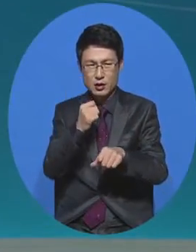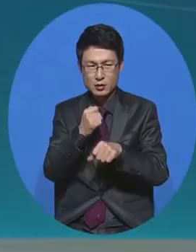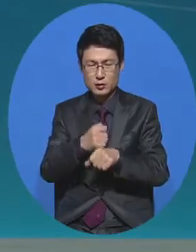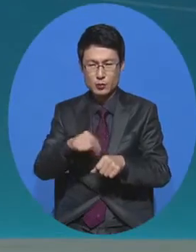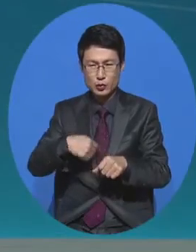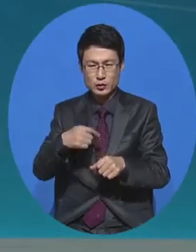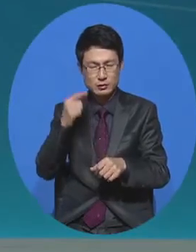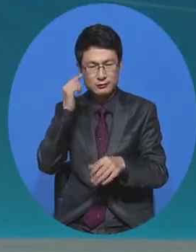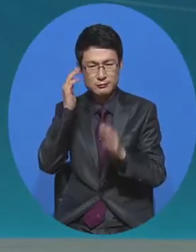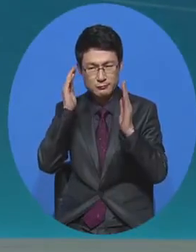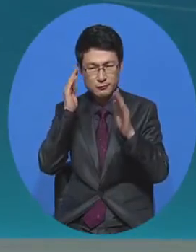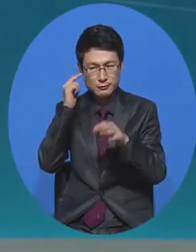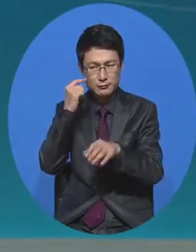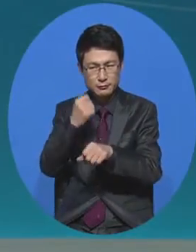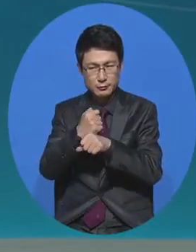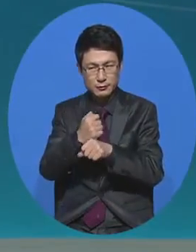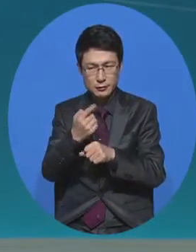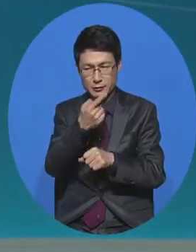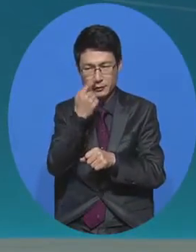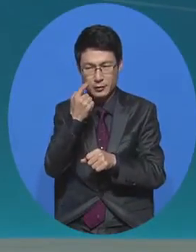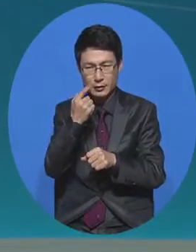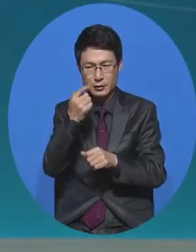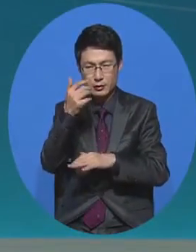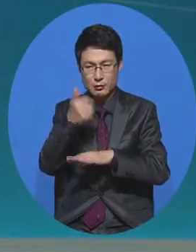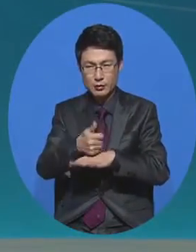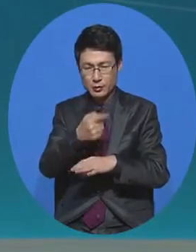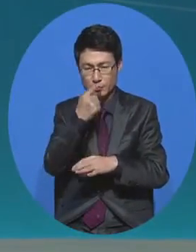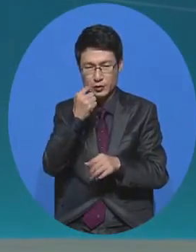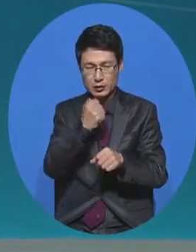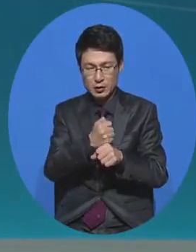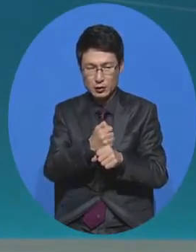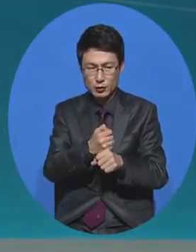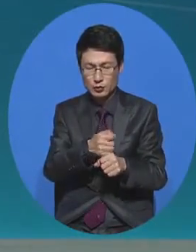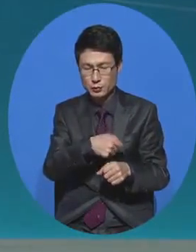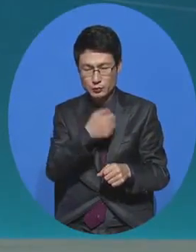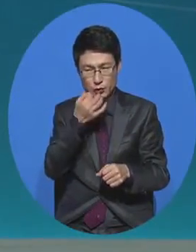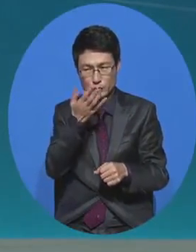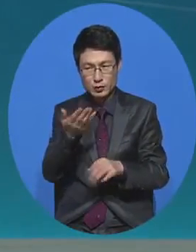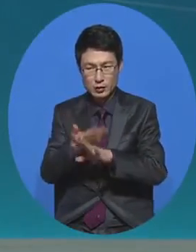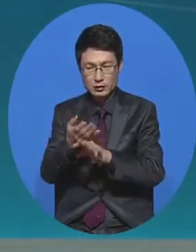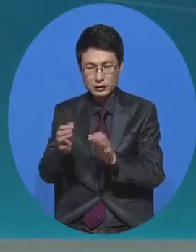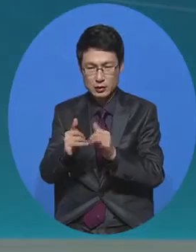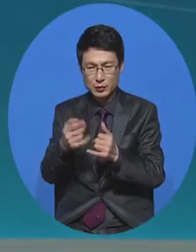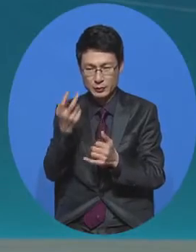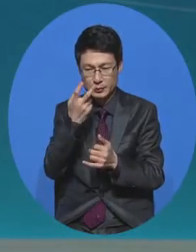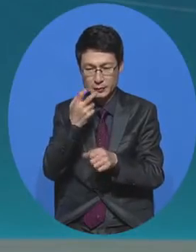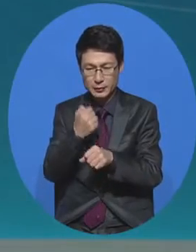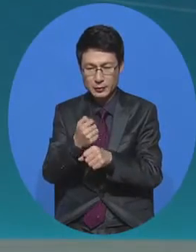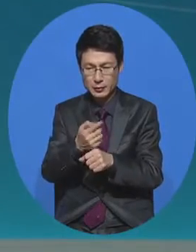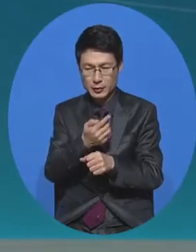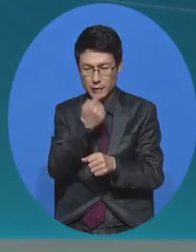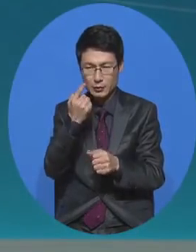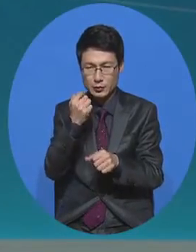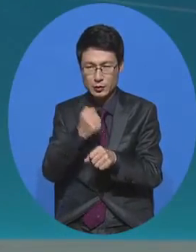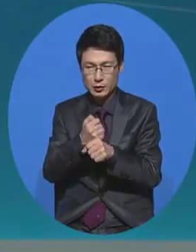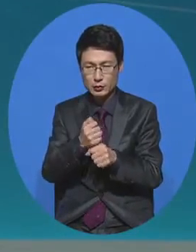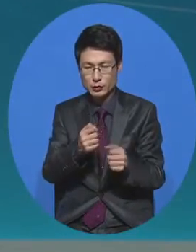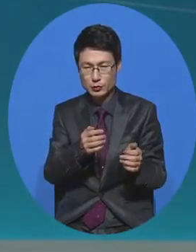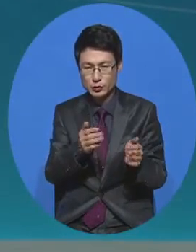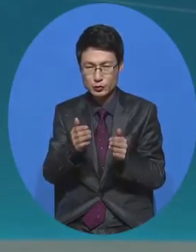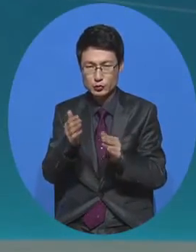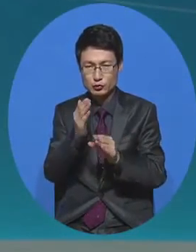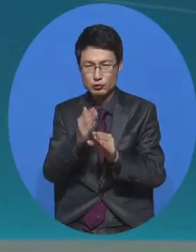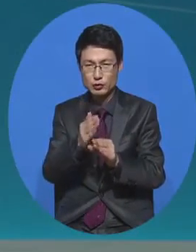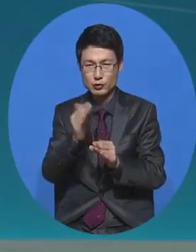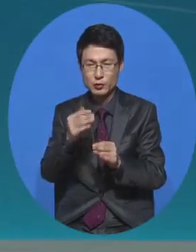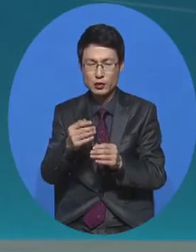가지고 검증하고 또 다른 학자가 다식을 또 금 토 하고 한 과정에서 정리가 되기 마련입니다 크리쳐 는데